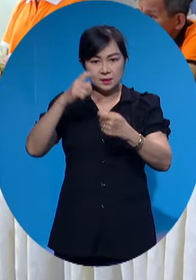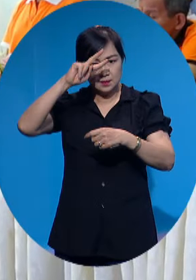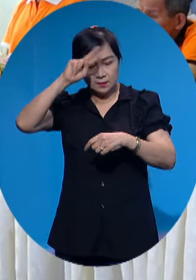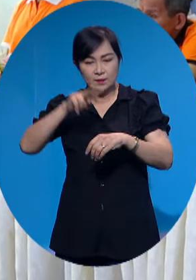và văn minh